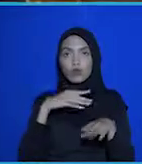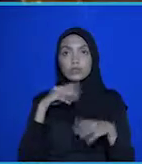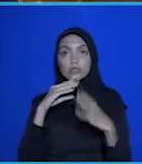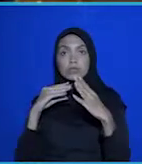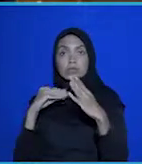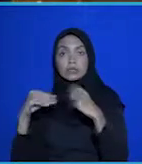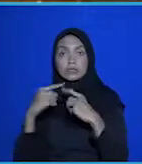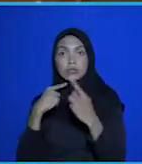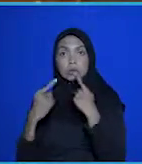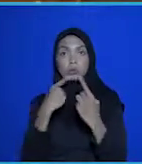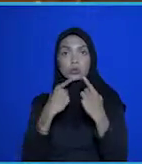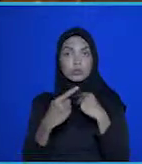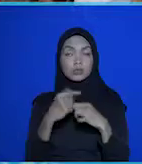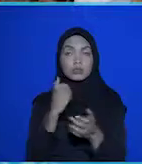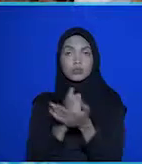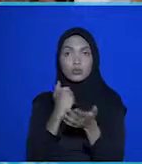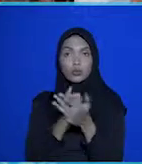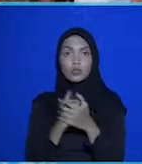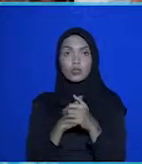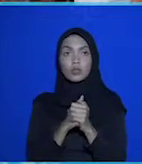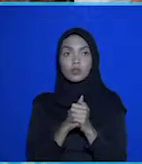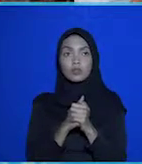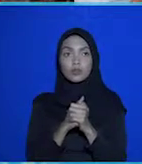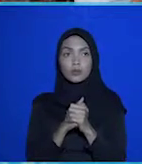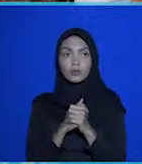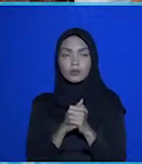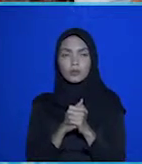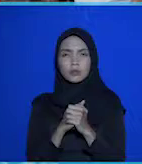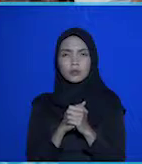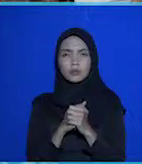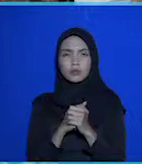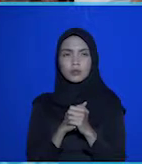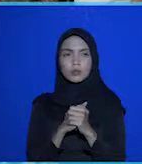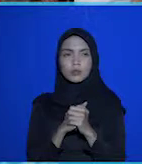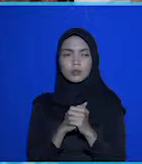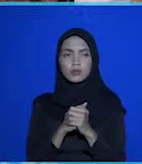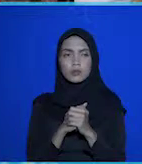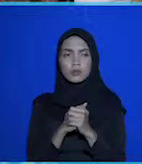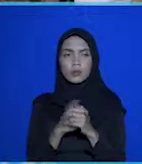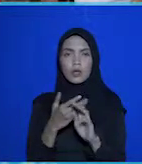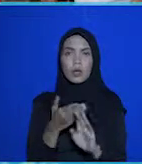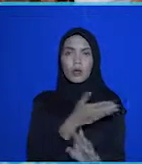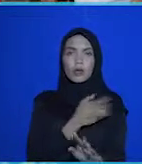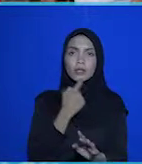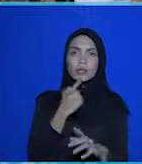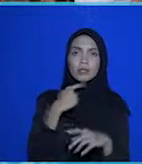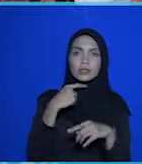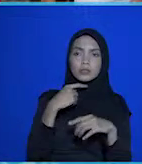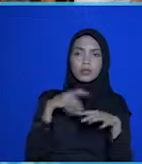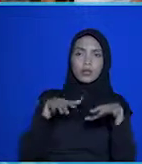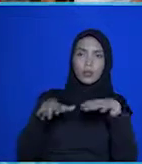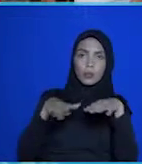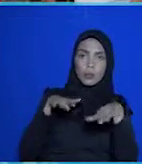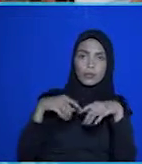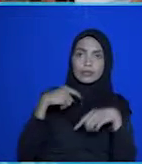Dan diskusi kita kali ini sebenarnya skenarionya akan dimulai dari cerita tentang gempa BMKG,